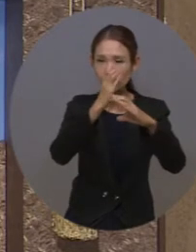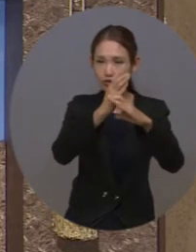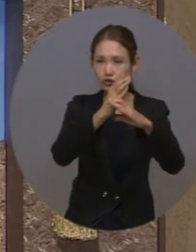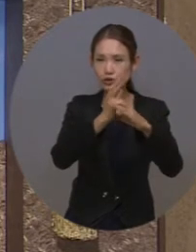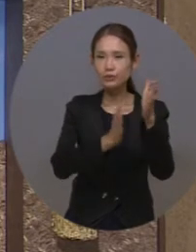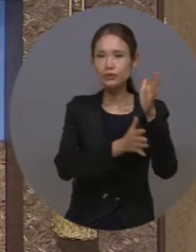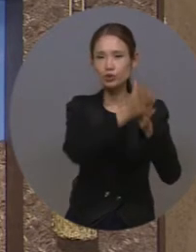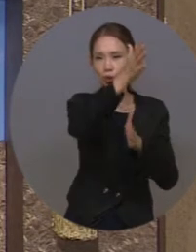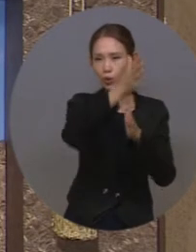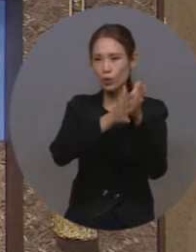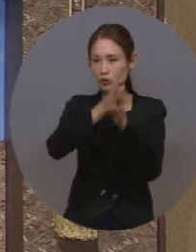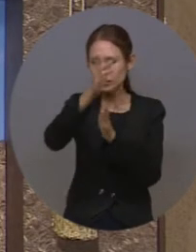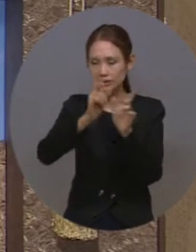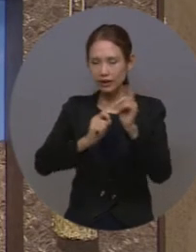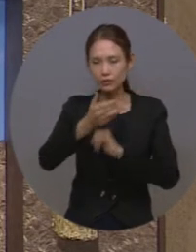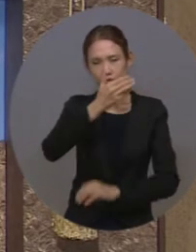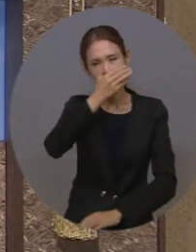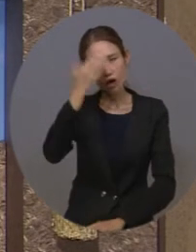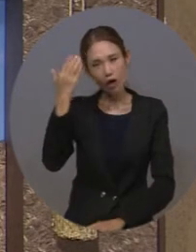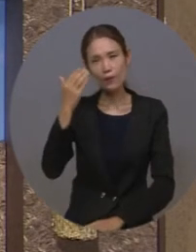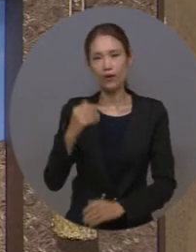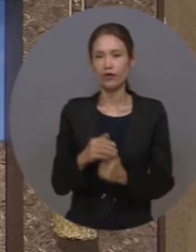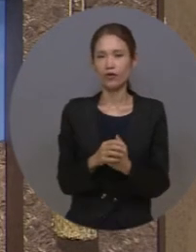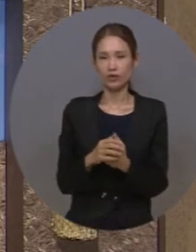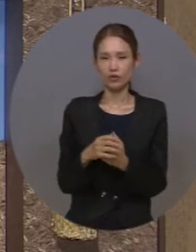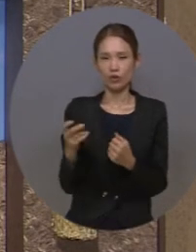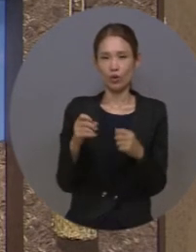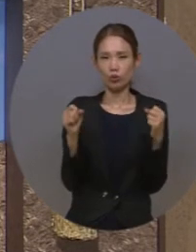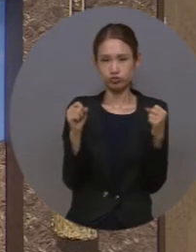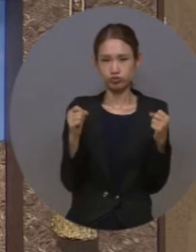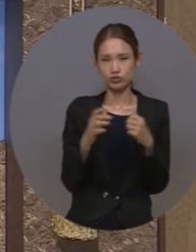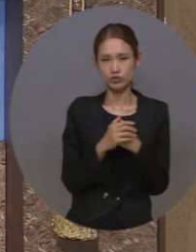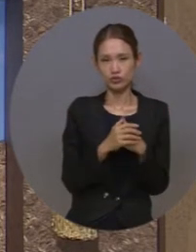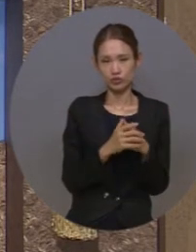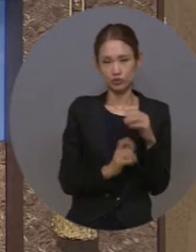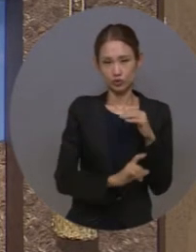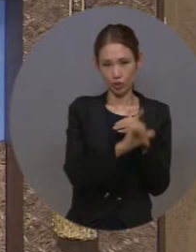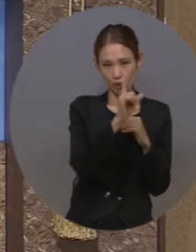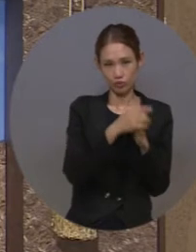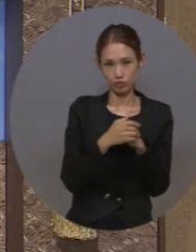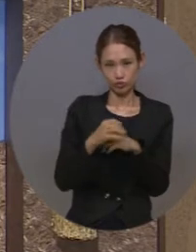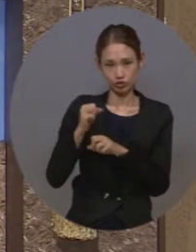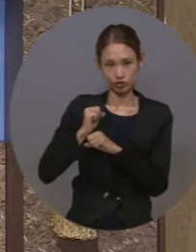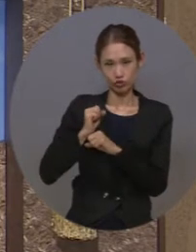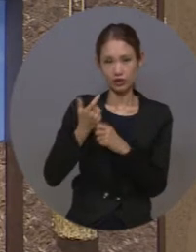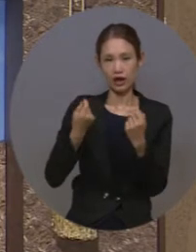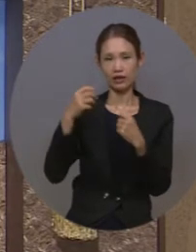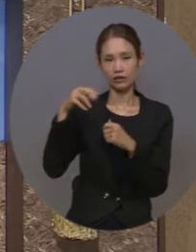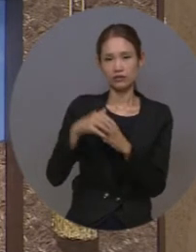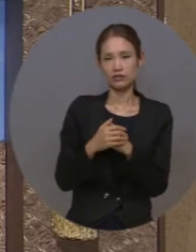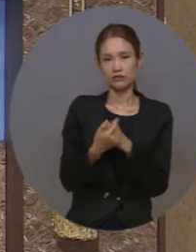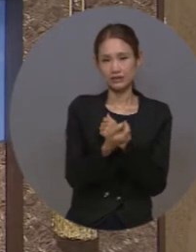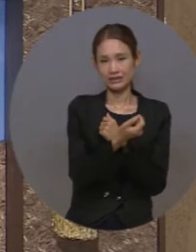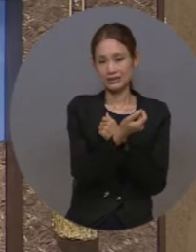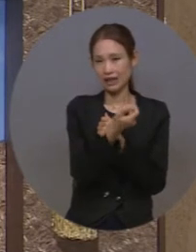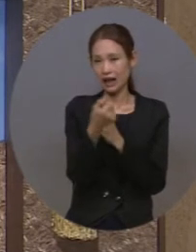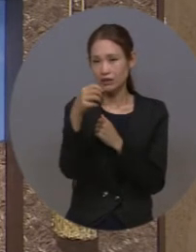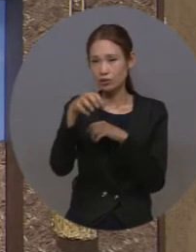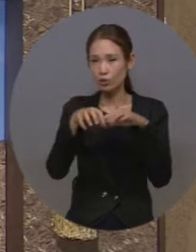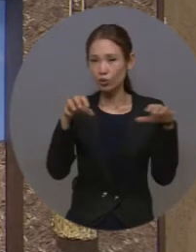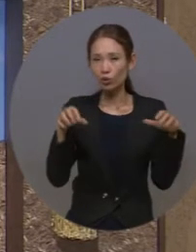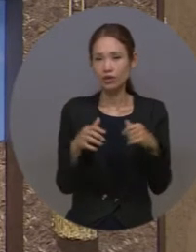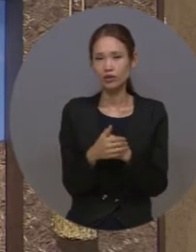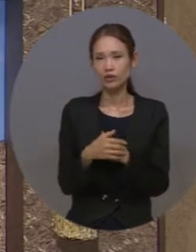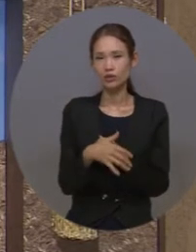도시들은 좀 젊고, 예. 그다음에 이제 북부나 동부, 군 같은데 또 조그만 데는 그